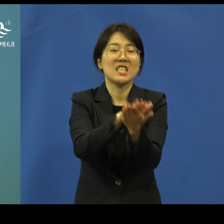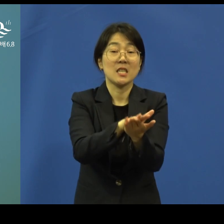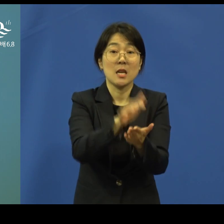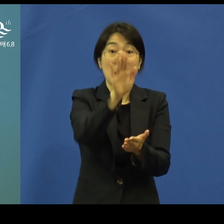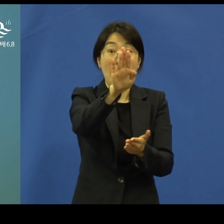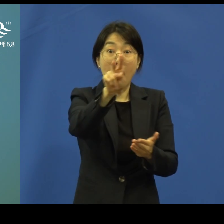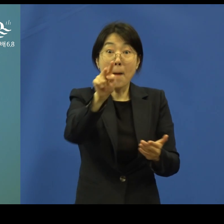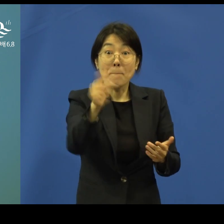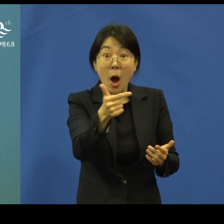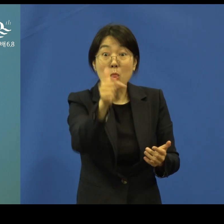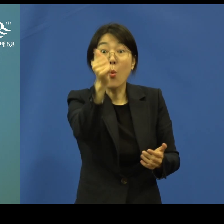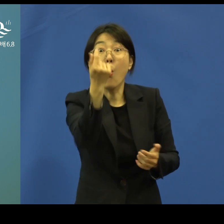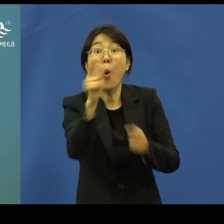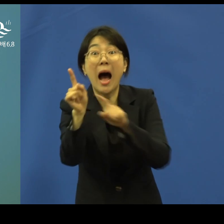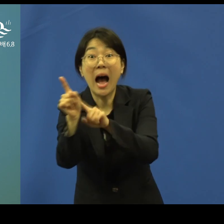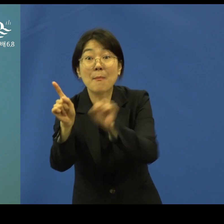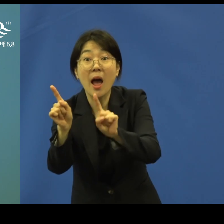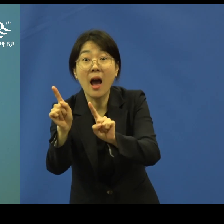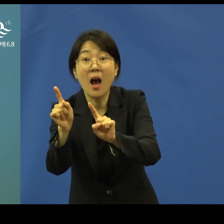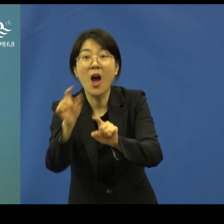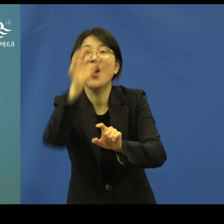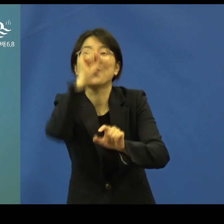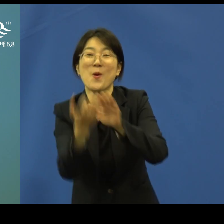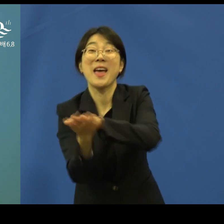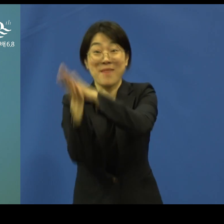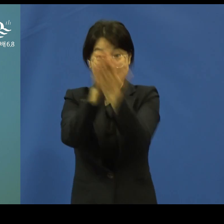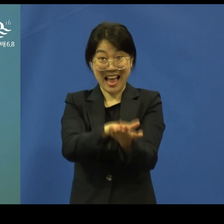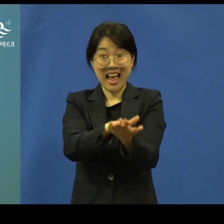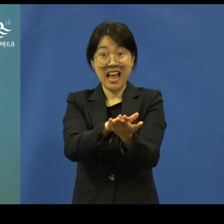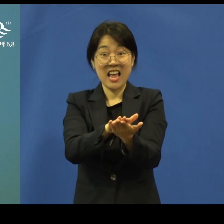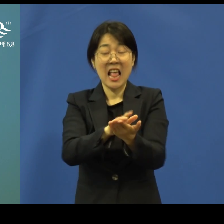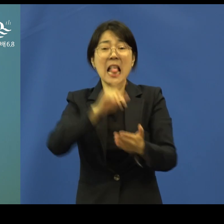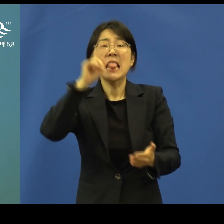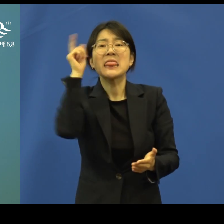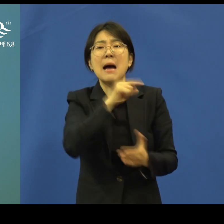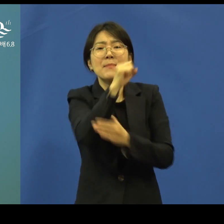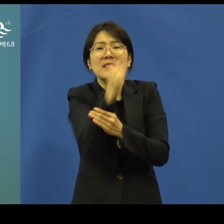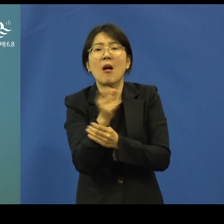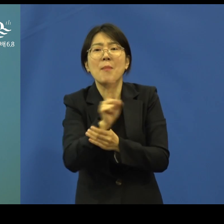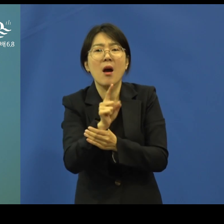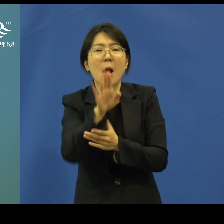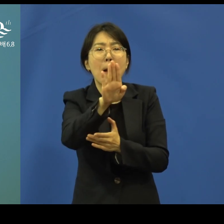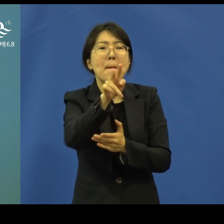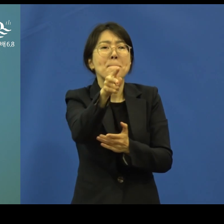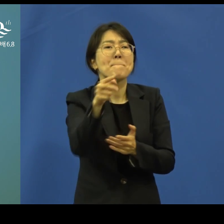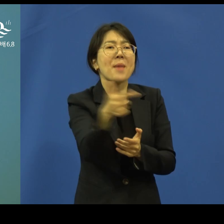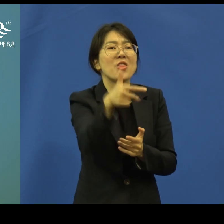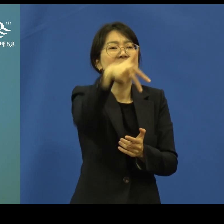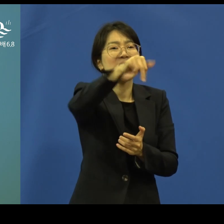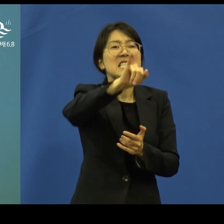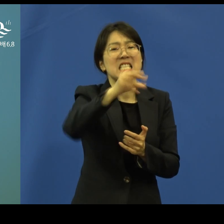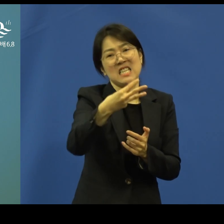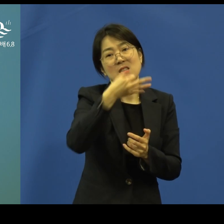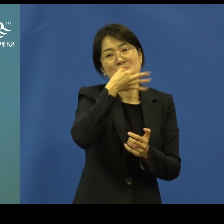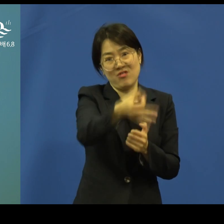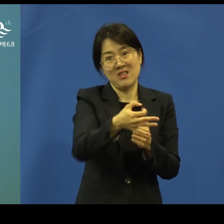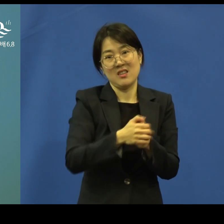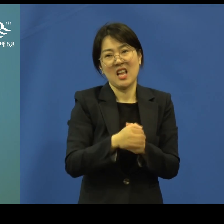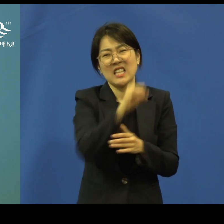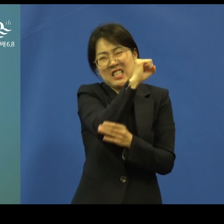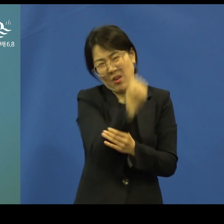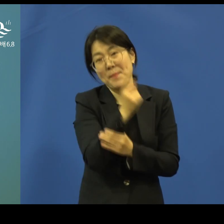긍정적으로 변하면 그걸 변화라고 얘기하지만 부정적으로 변하는 것은 변질이거든요. 근데 역사 속의 교회도 언제나